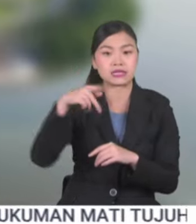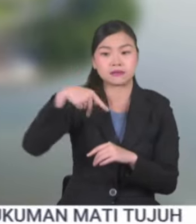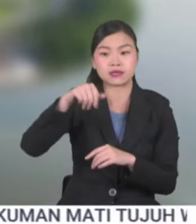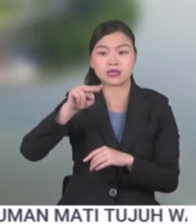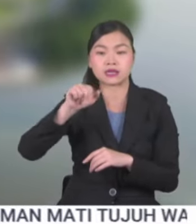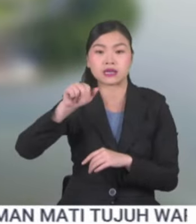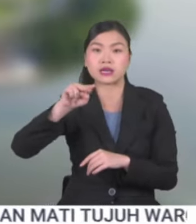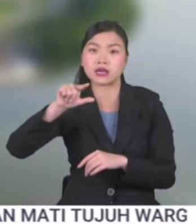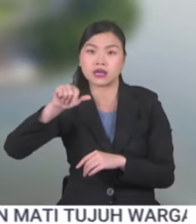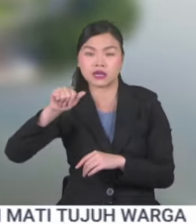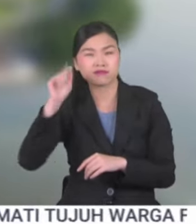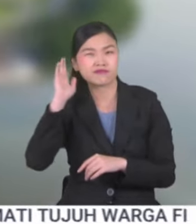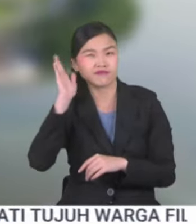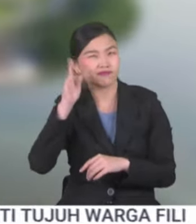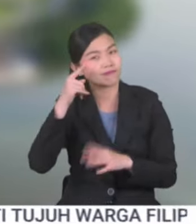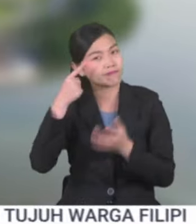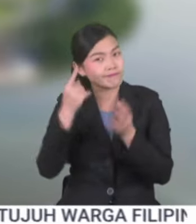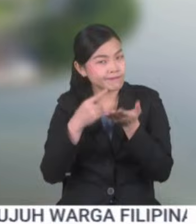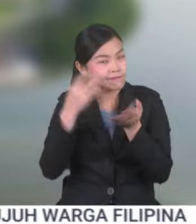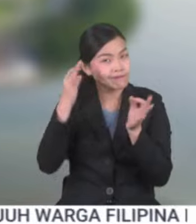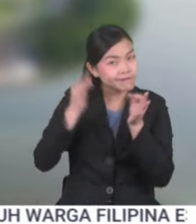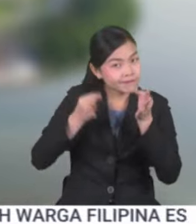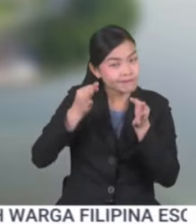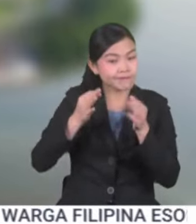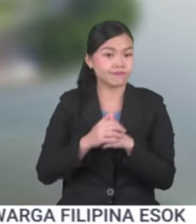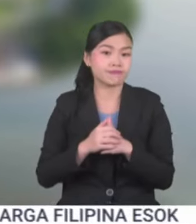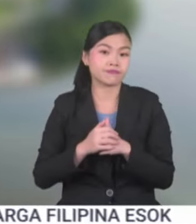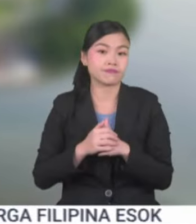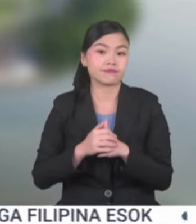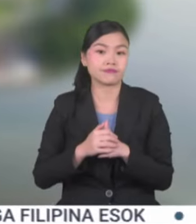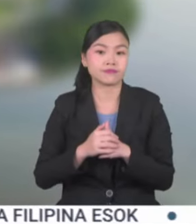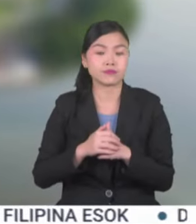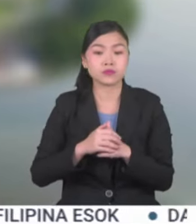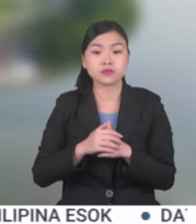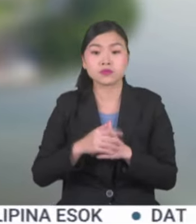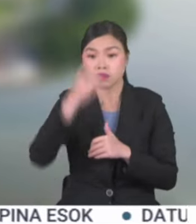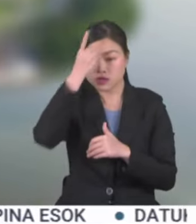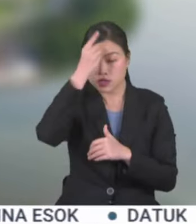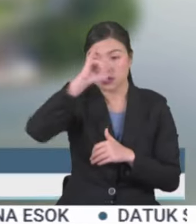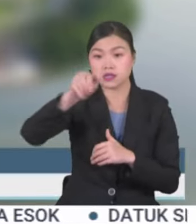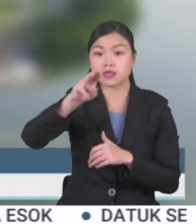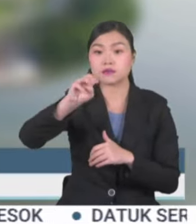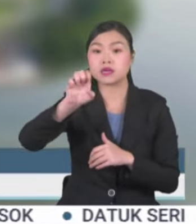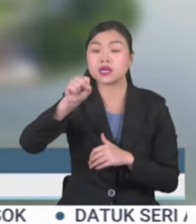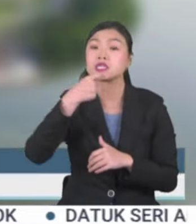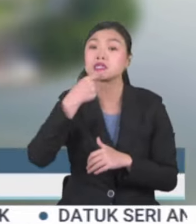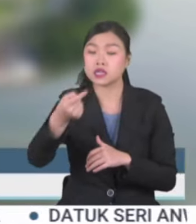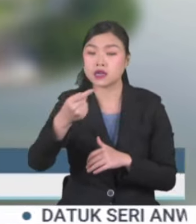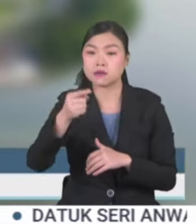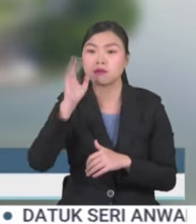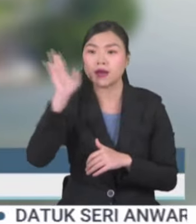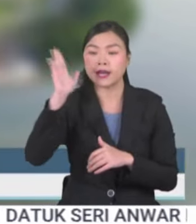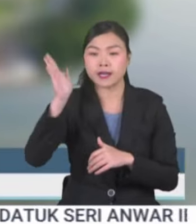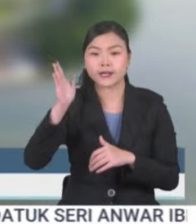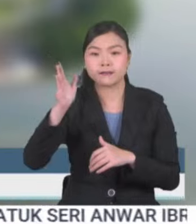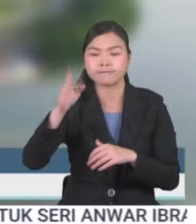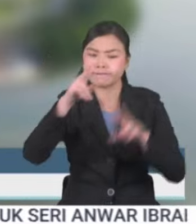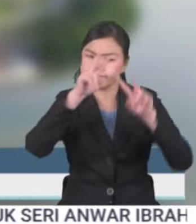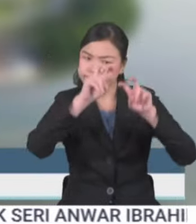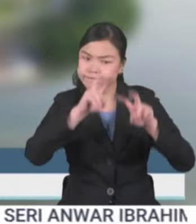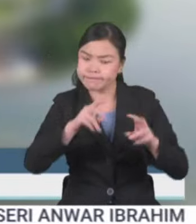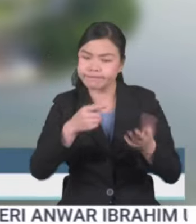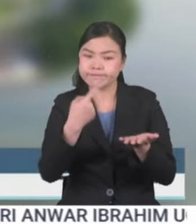dipertimbang menteri pembangunan masyarakat dan kesejahteraan rakyat dat James Ratib berkata beliau akan mengangkat perkara itu